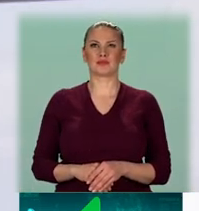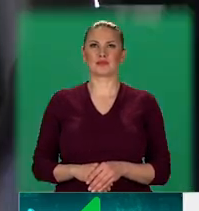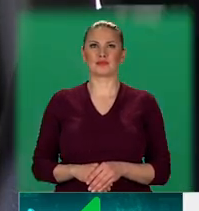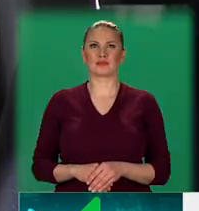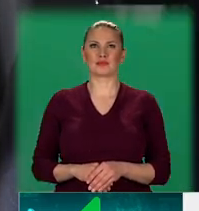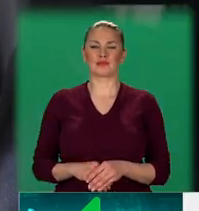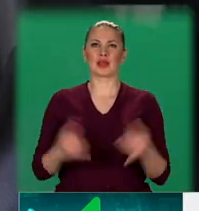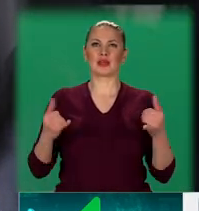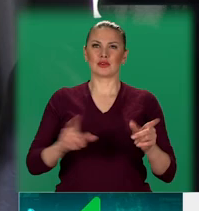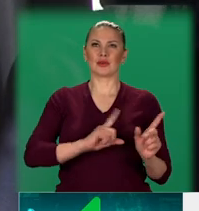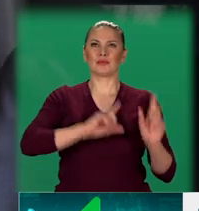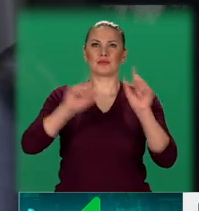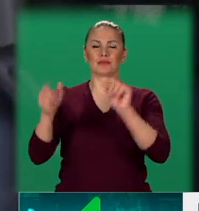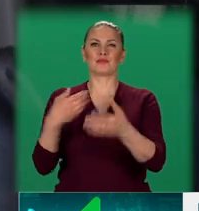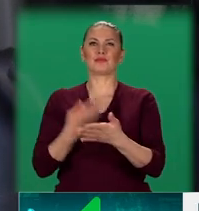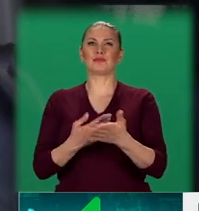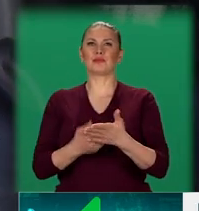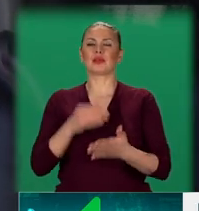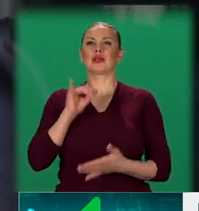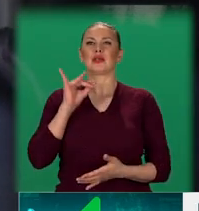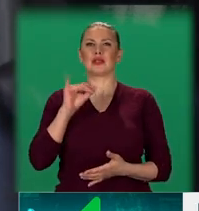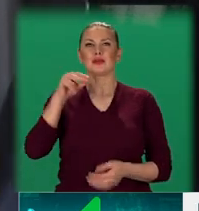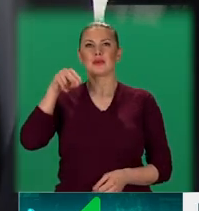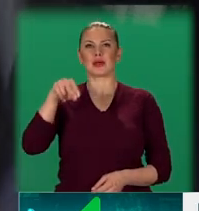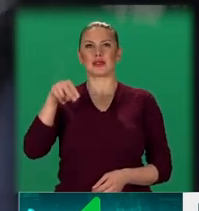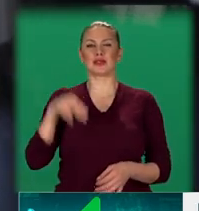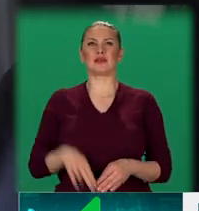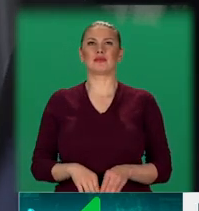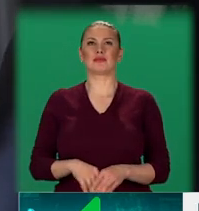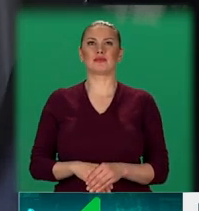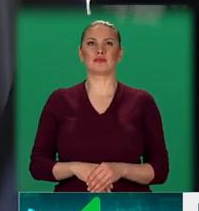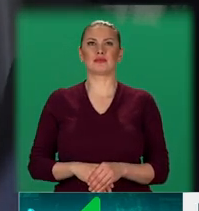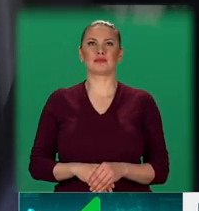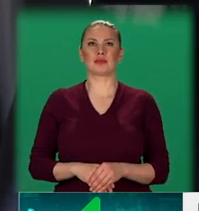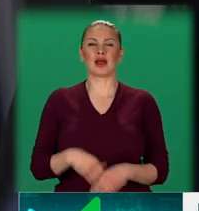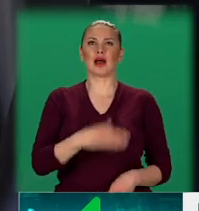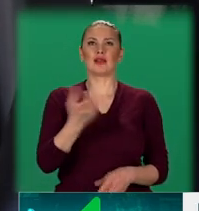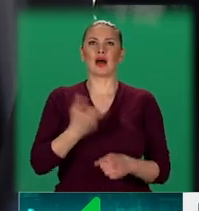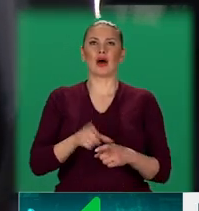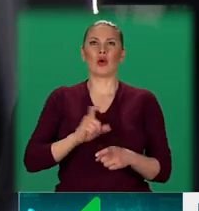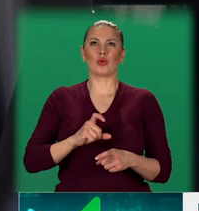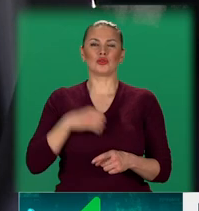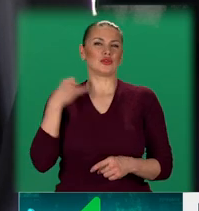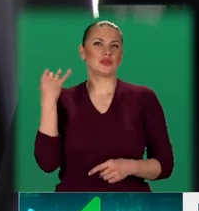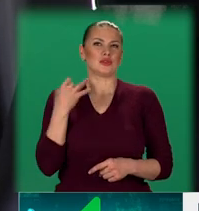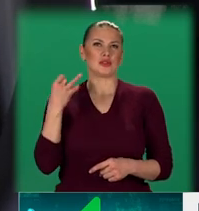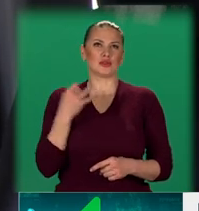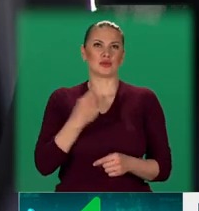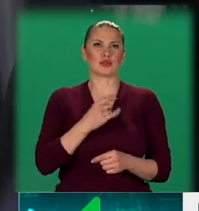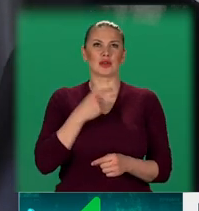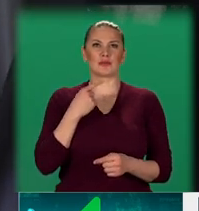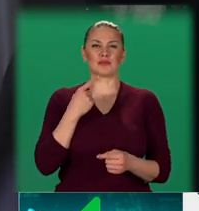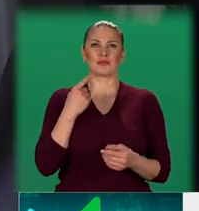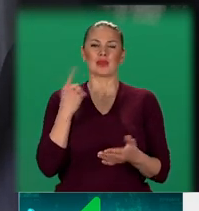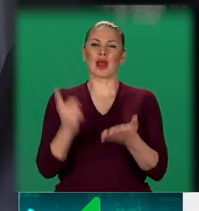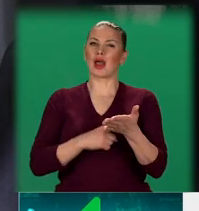Походяевой. Она очень интересуется краеведческой литературой. И когда ты начинаешь разговаривать с ней о книгах, она говорит,